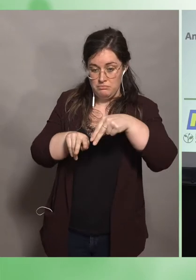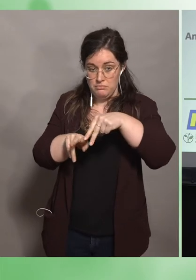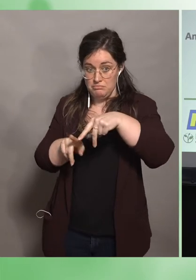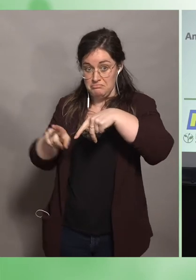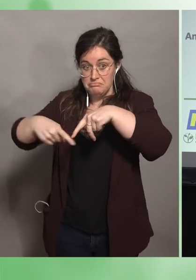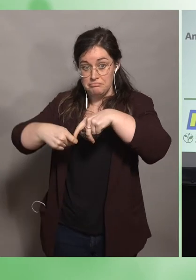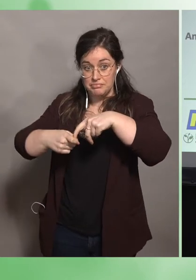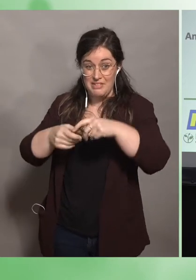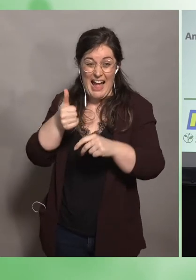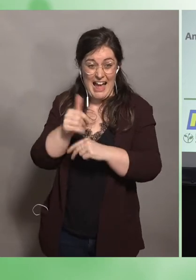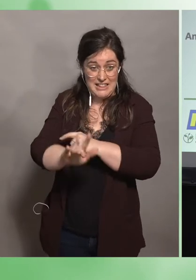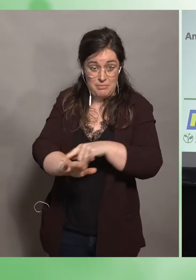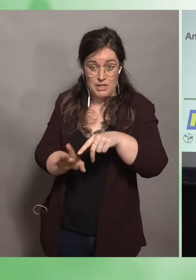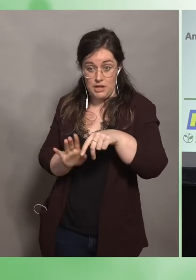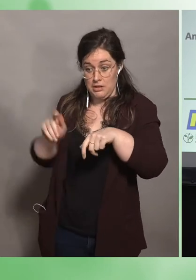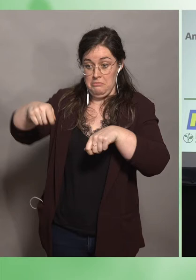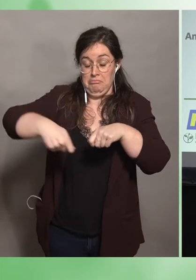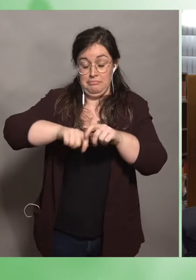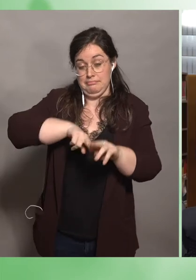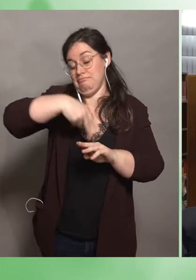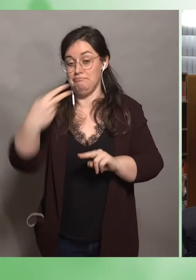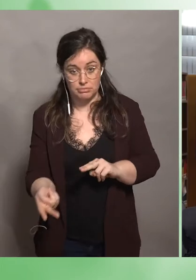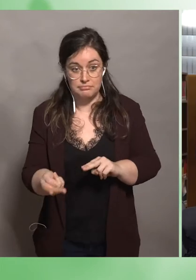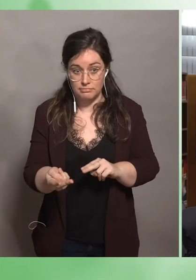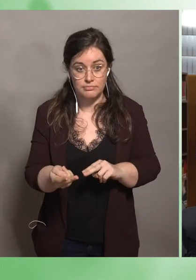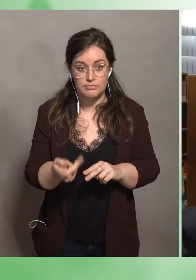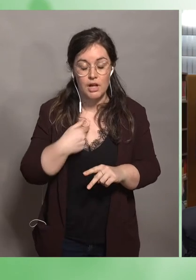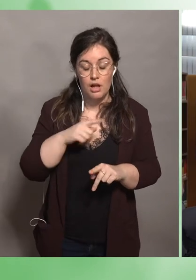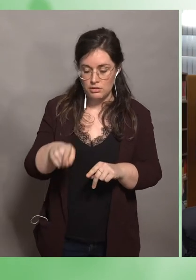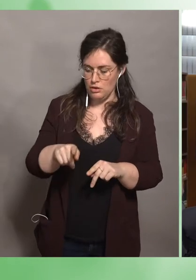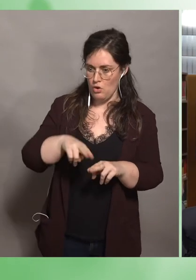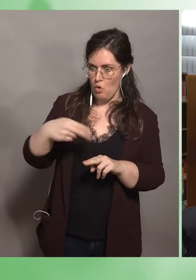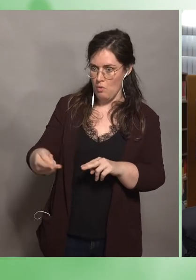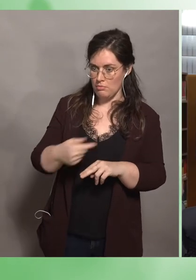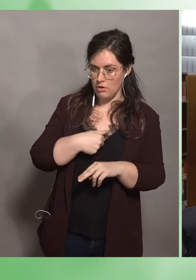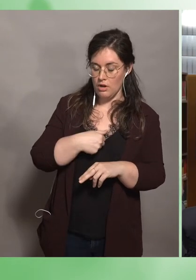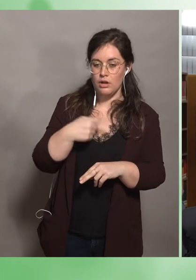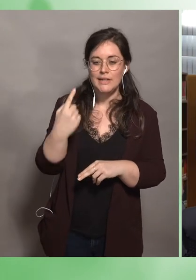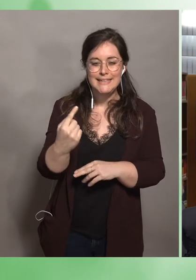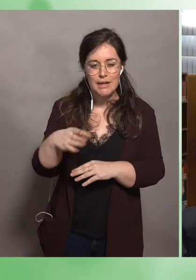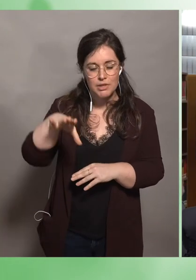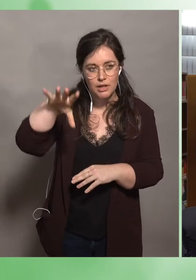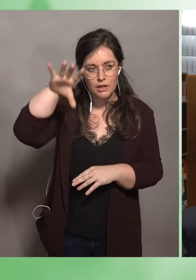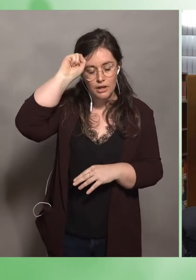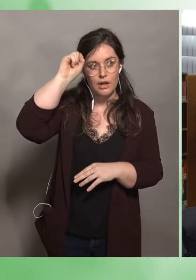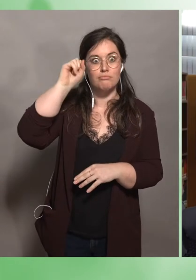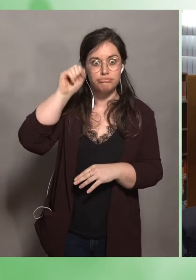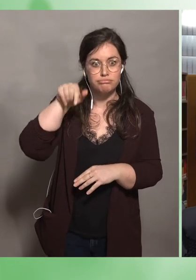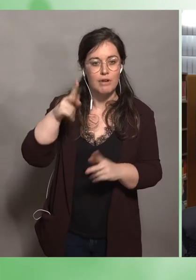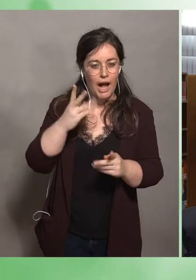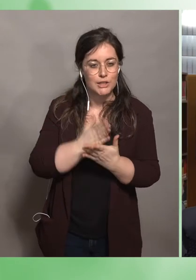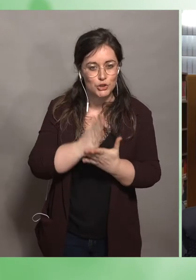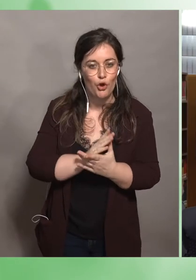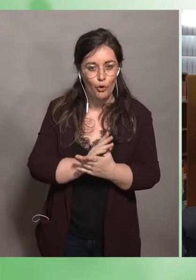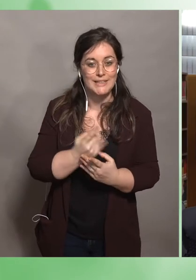einen Arm, den ich habe, drüber geworfen. Und als er am Boden gefallen ist, hat er verstanden, Andi kann sehr wohl. Und ich habe auch verstanden, ja, ich kann das und